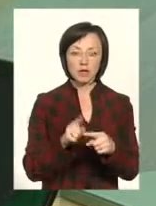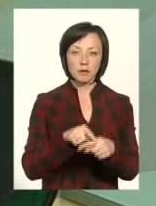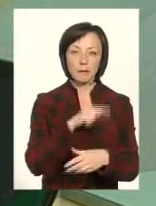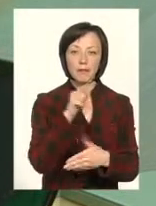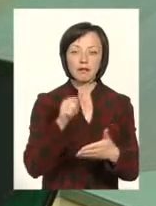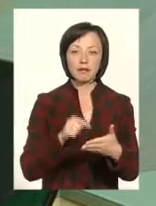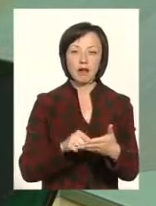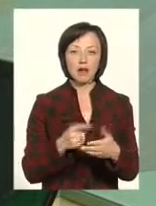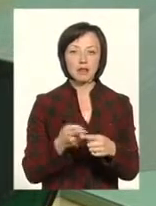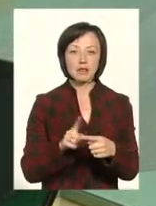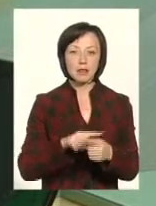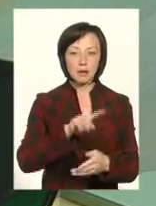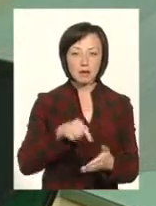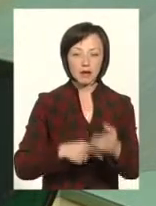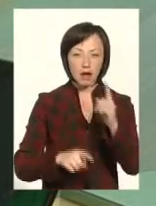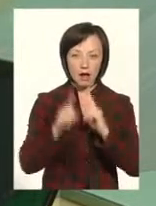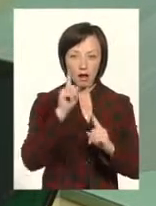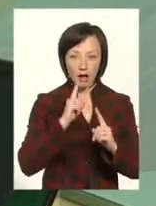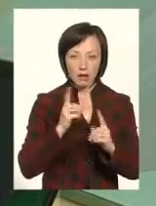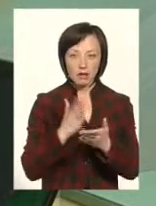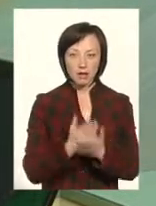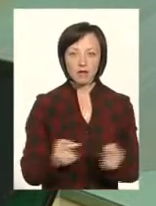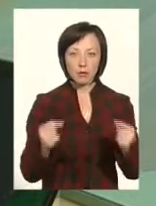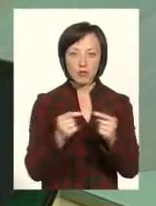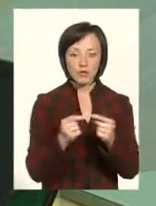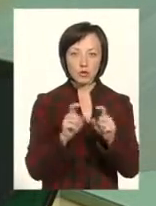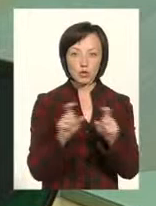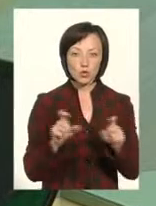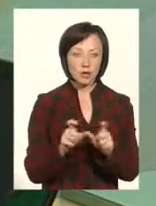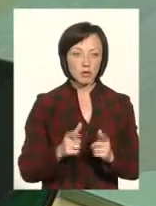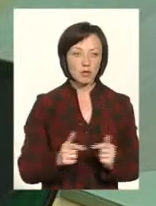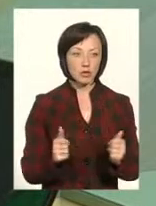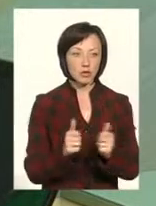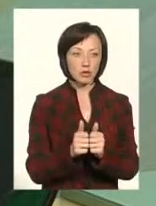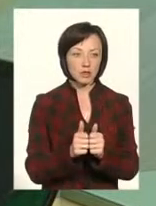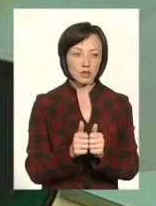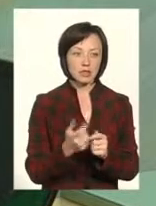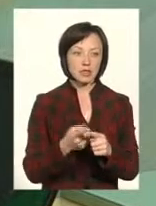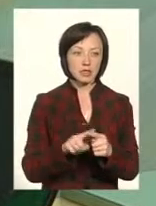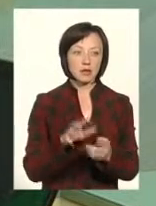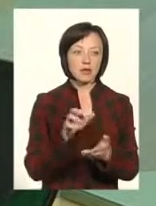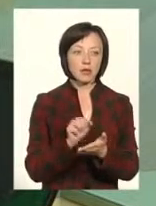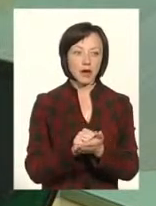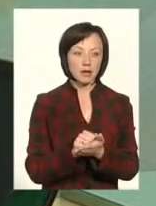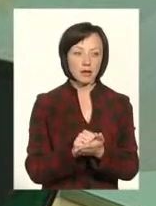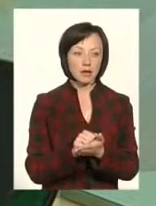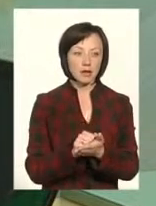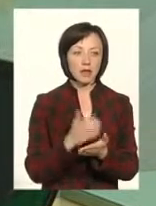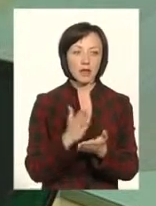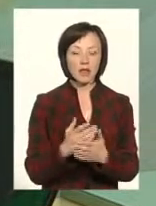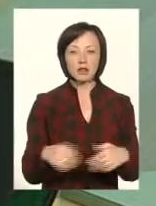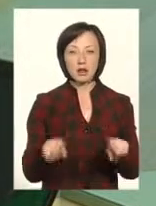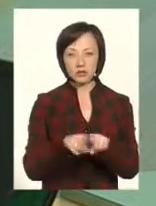питанням. Це міська рада, де є відповідний структурний підрозділ, який цим займається питанням. Є